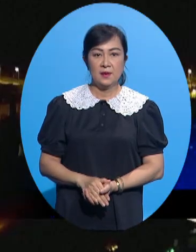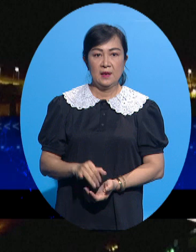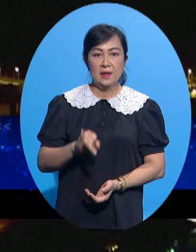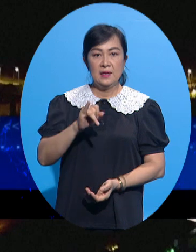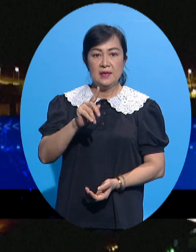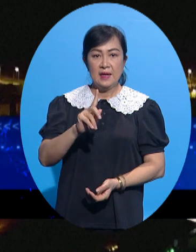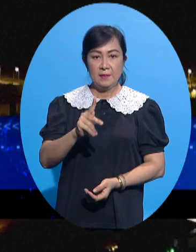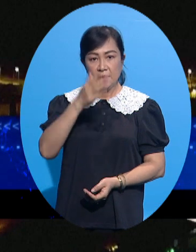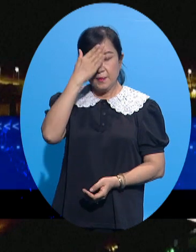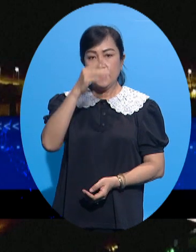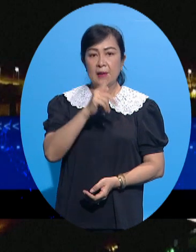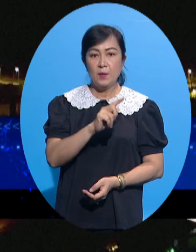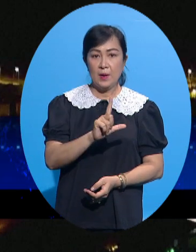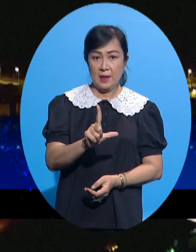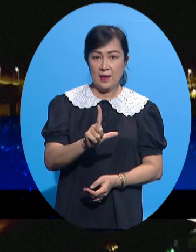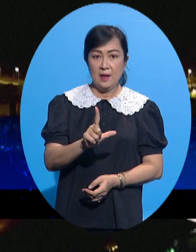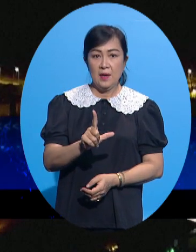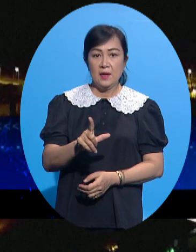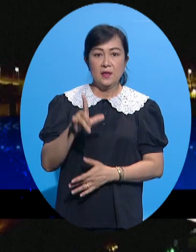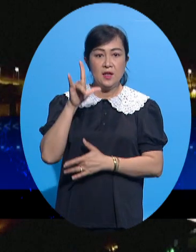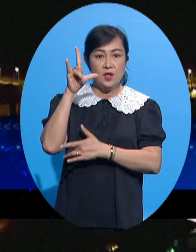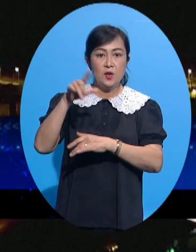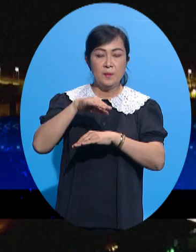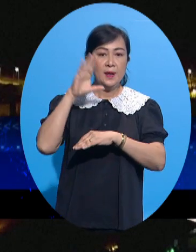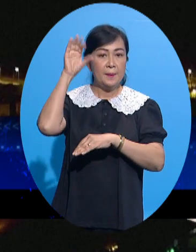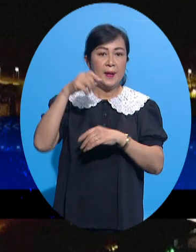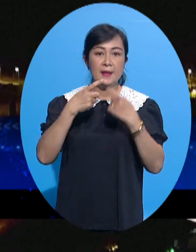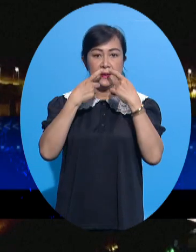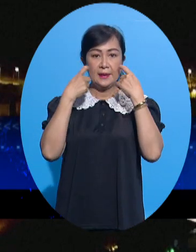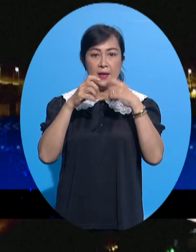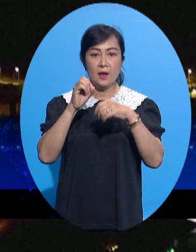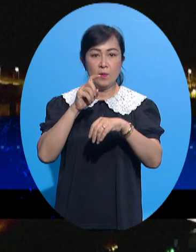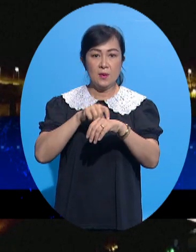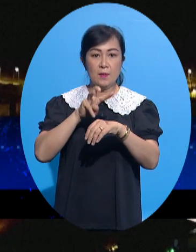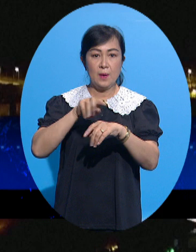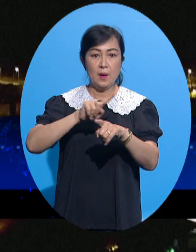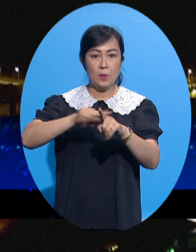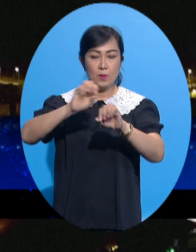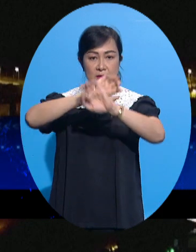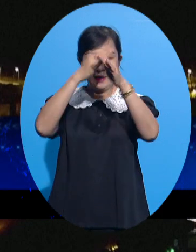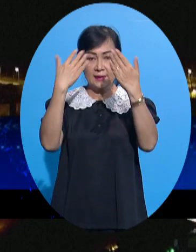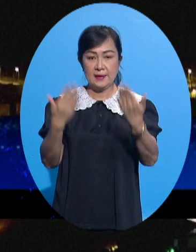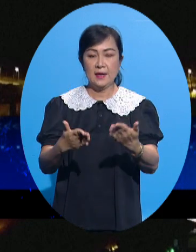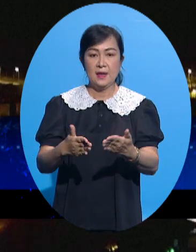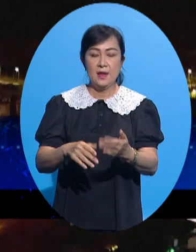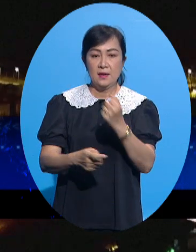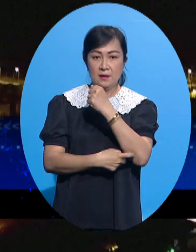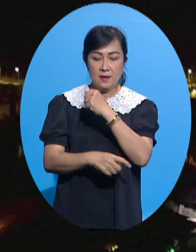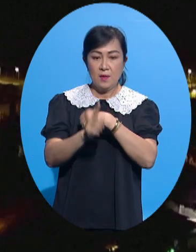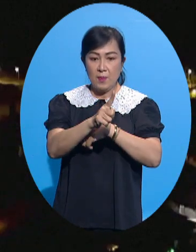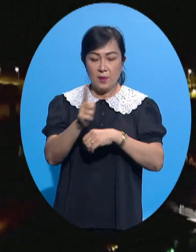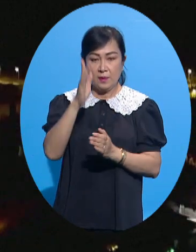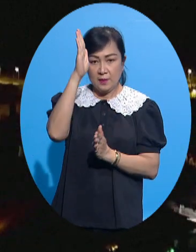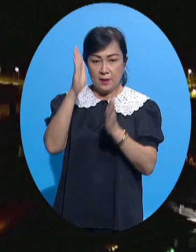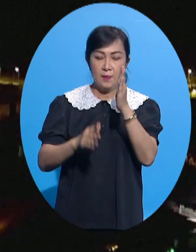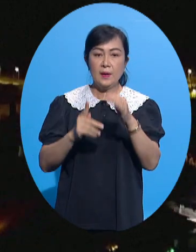Trong thông cáo, IDF cho biết Hezbollah phóng tên lửa vào miền Bắc Israel khoảng 0 giờ 30 phút sáng nay, kích hoạt còi báo động ở